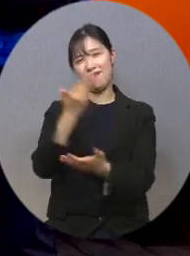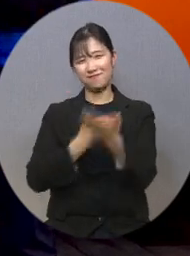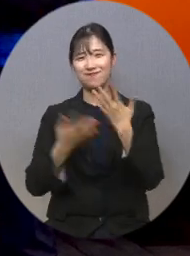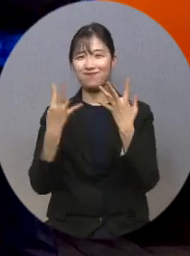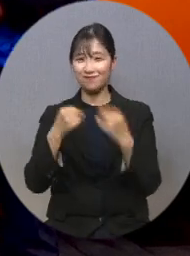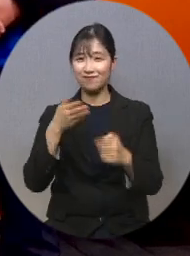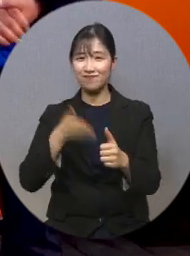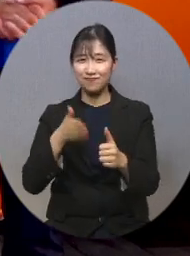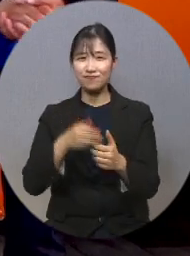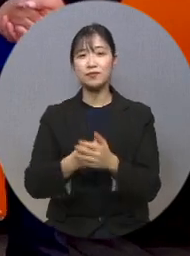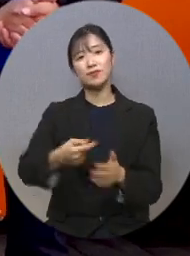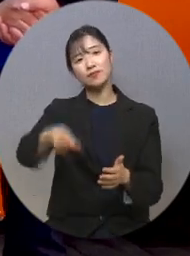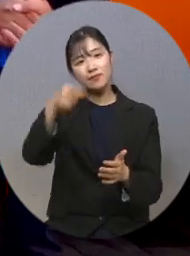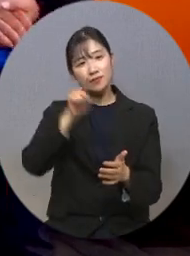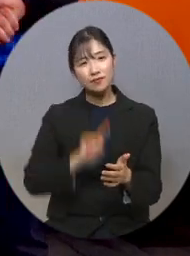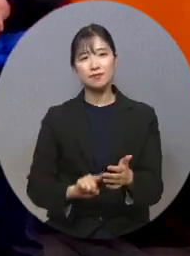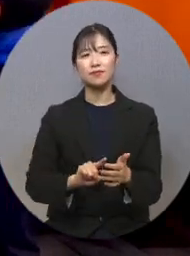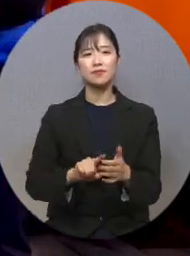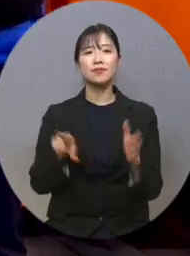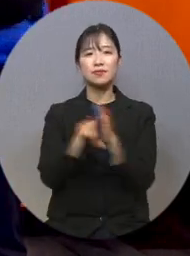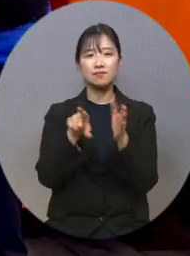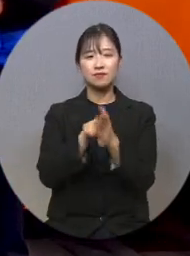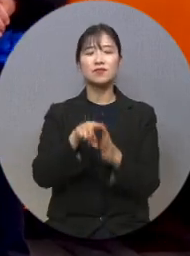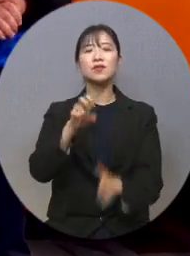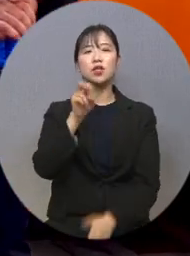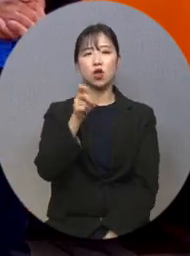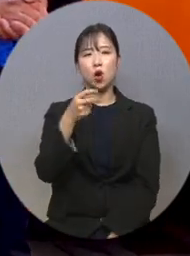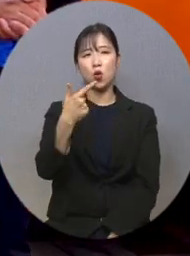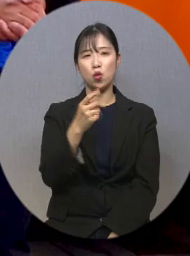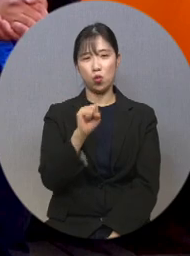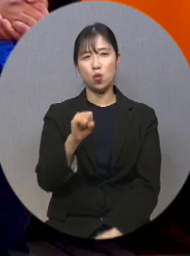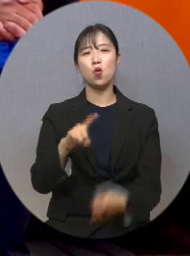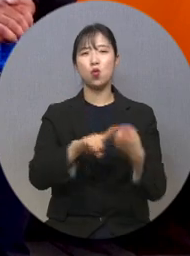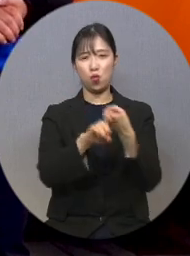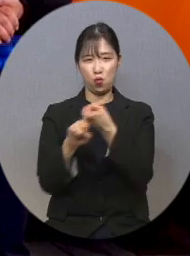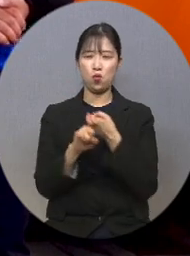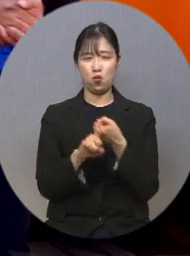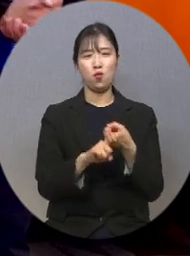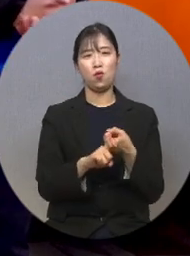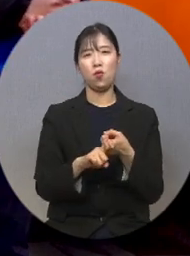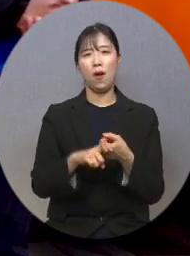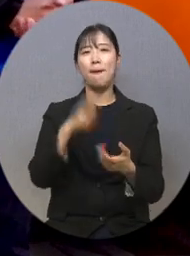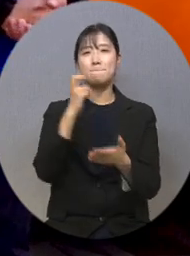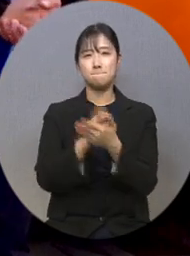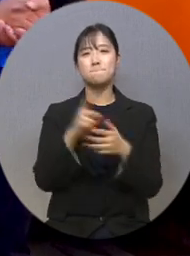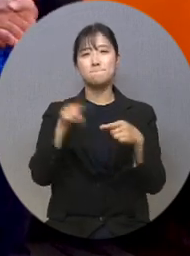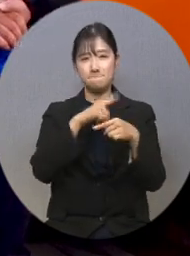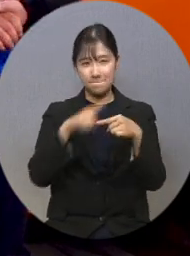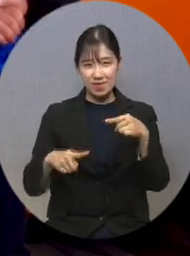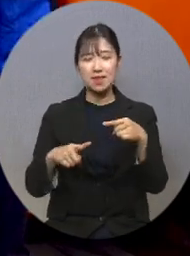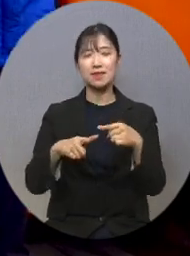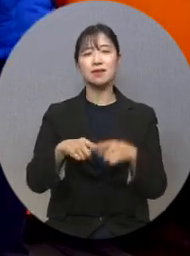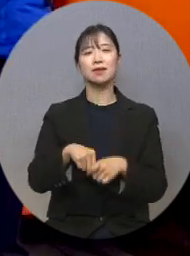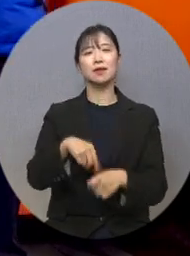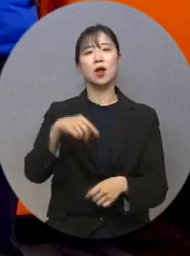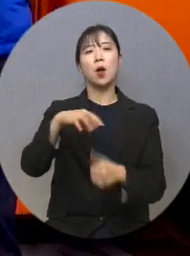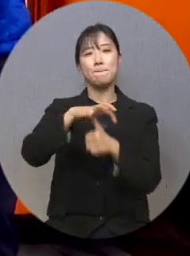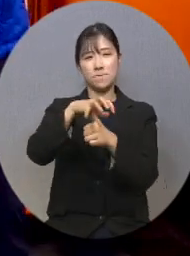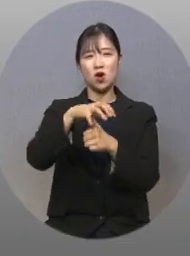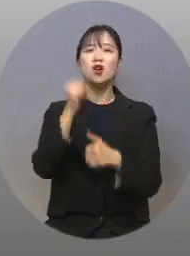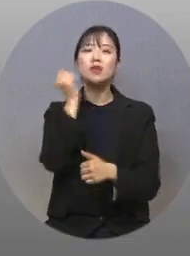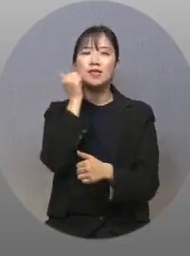감사하겠습니다. 자 이번에는요 믿음 영농조합 법인 있죠? 버섯 스낵을 들고 나오신 윤영진 대표 모시도록 하겠습니다. 아,